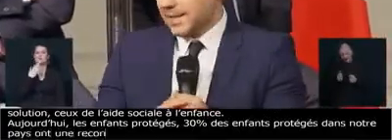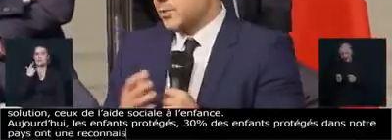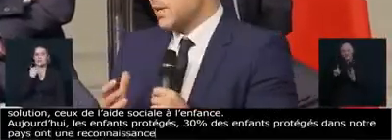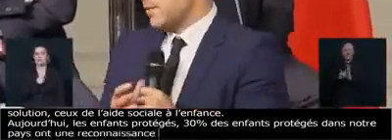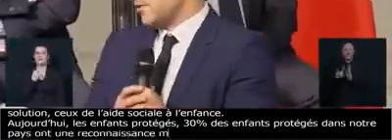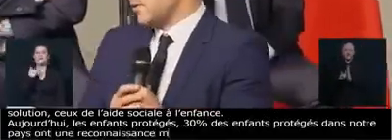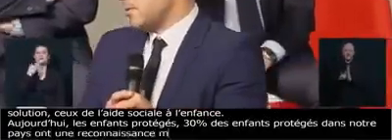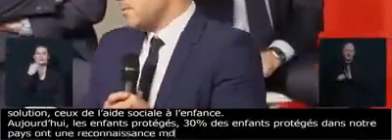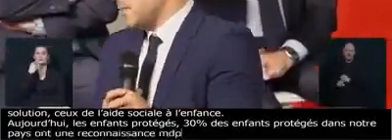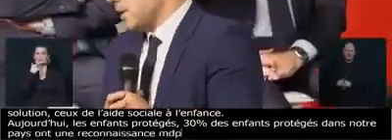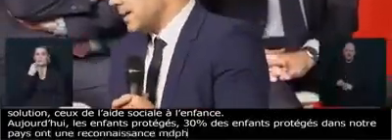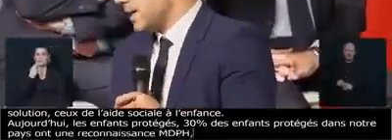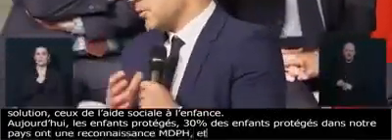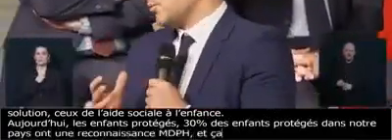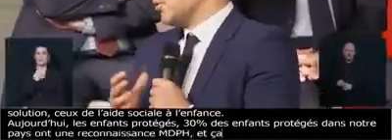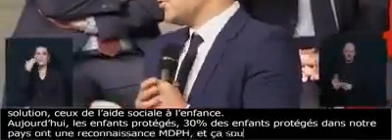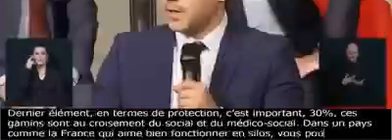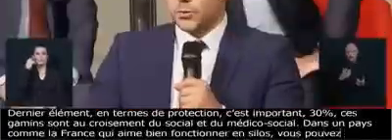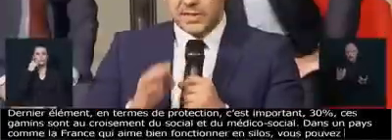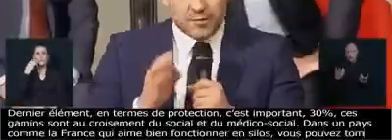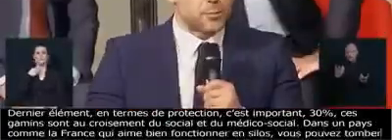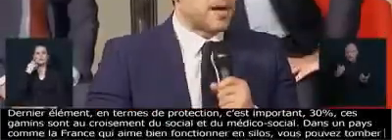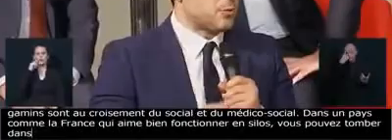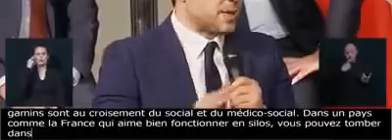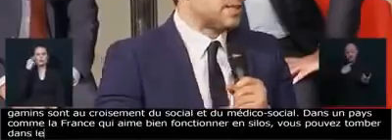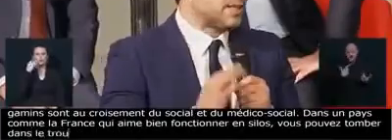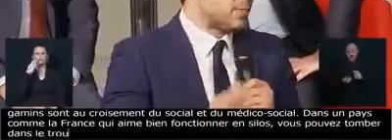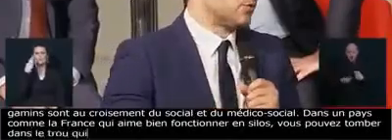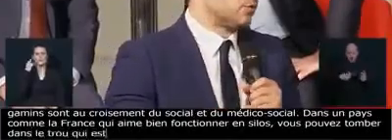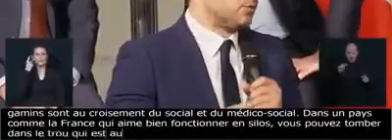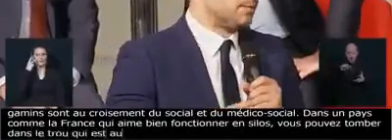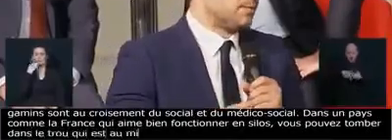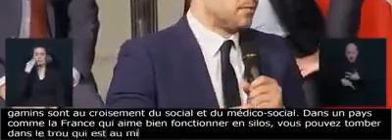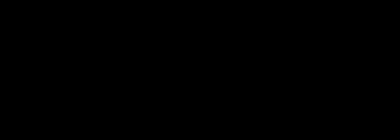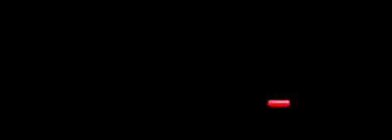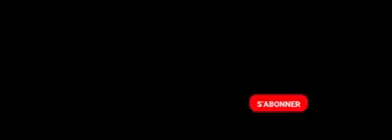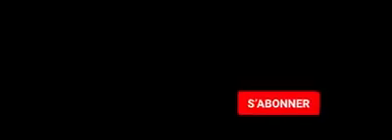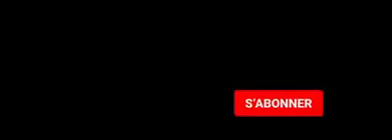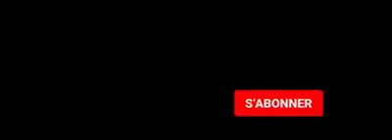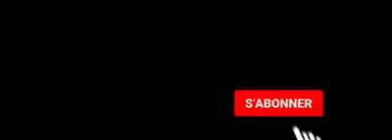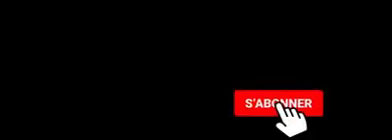Et ça soulève un certain nombre... Nous ne savons pas accompagner ces gamins aujourd'hui.